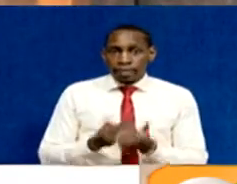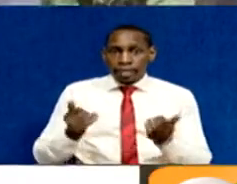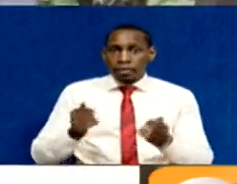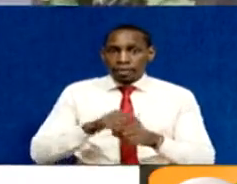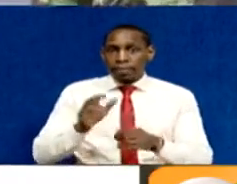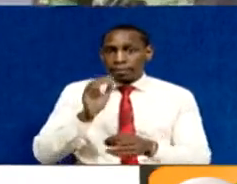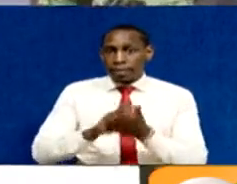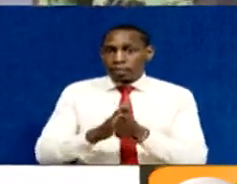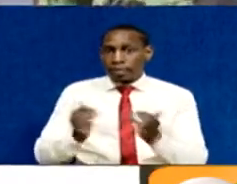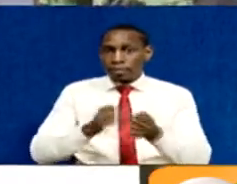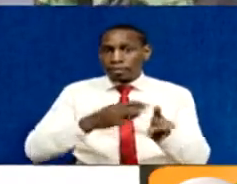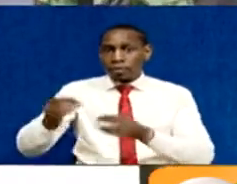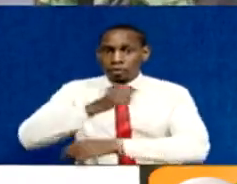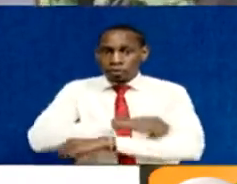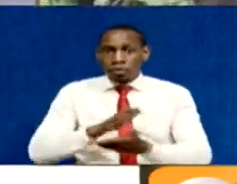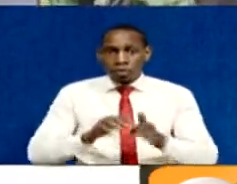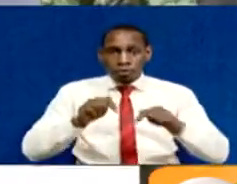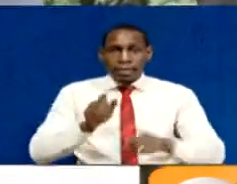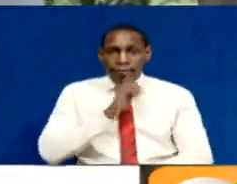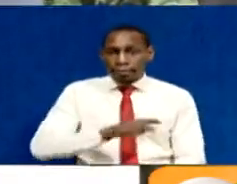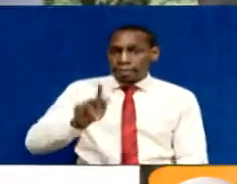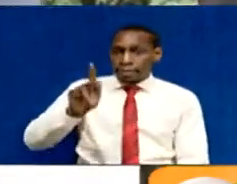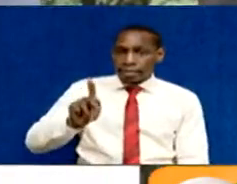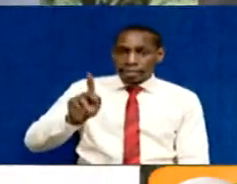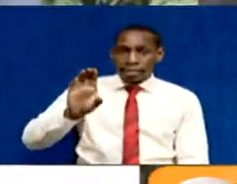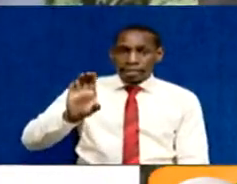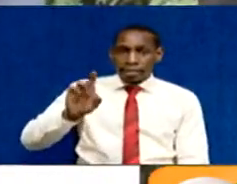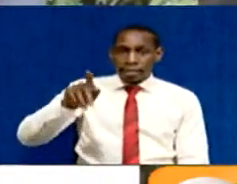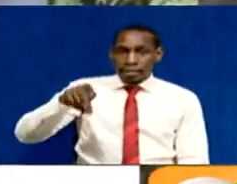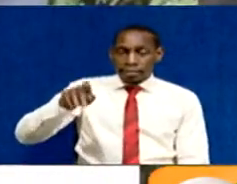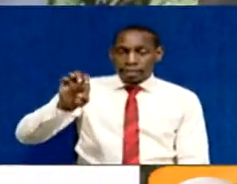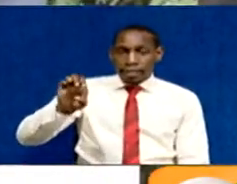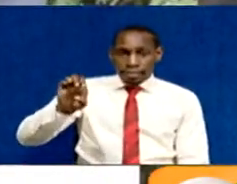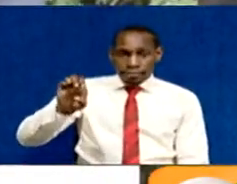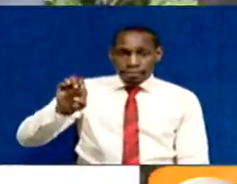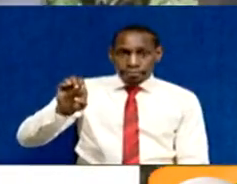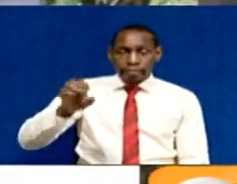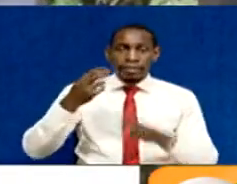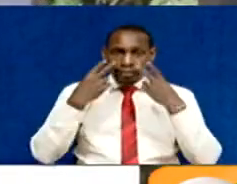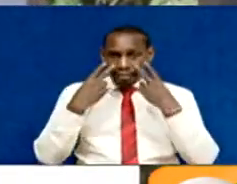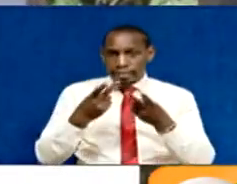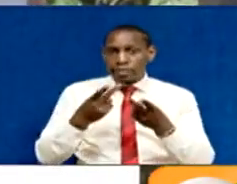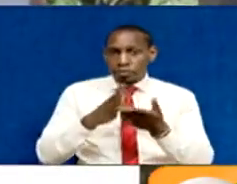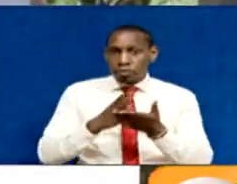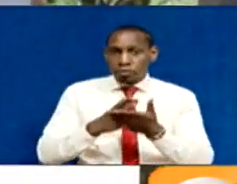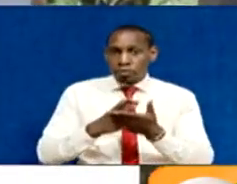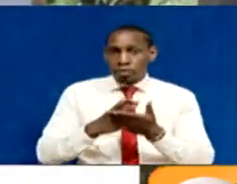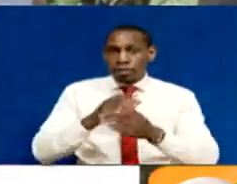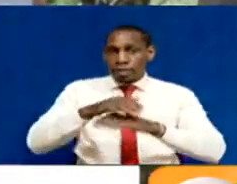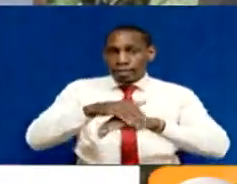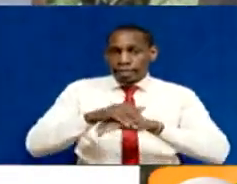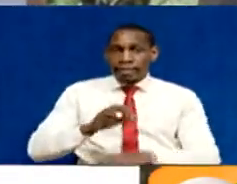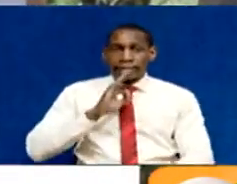enda shule. Leo nilikuwa namaliza KCP na naona kama nitapata